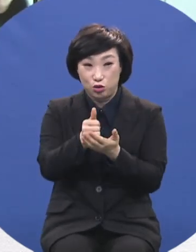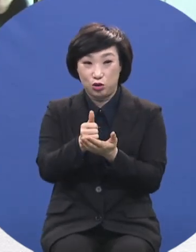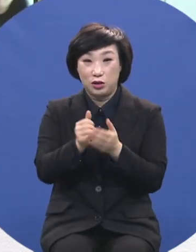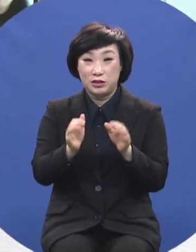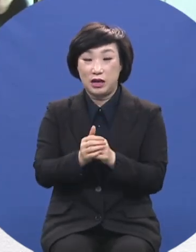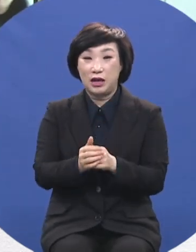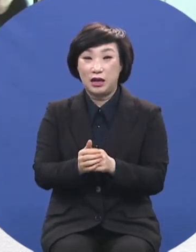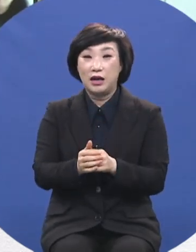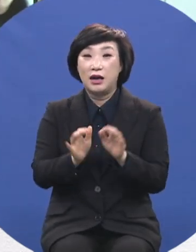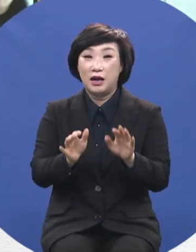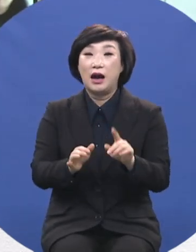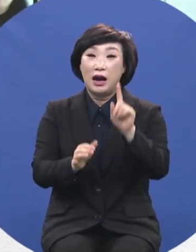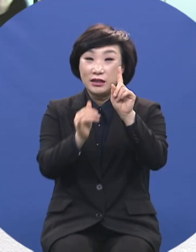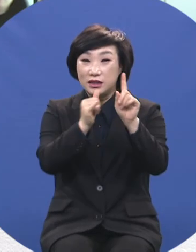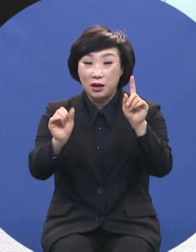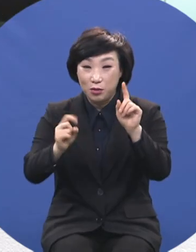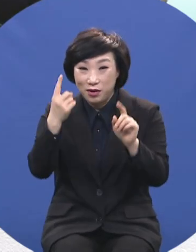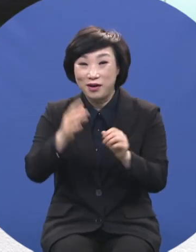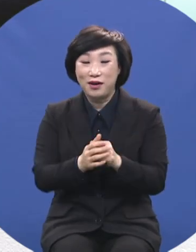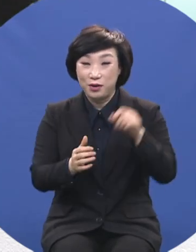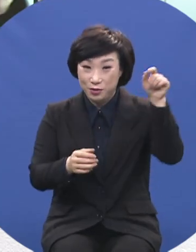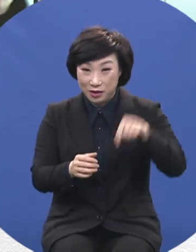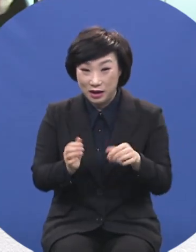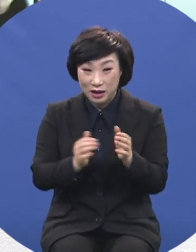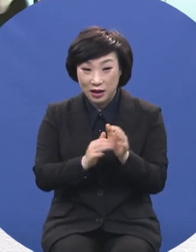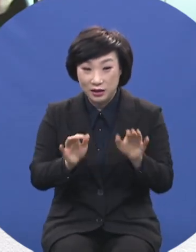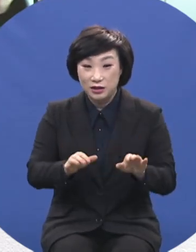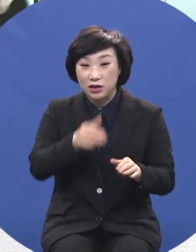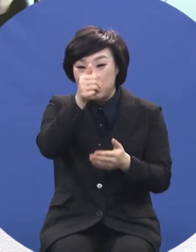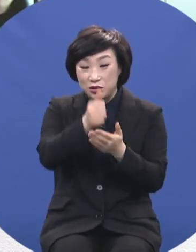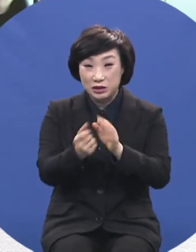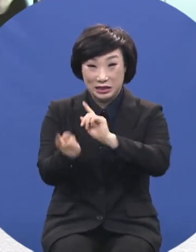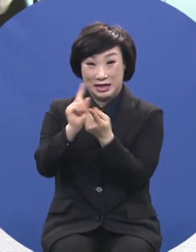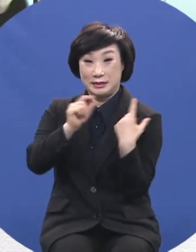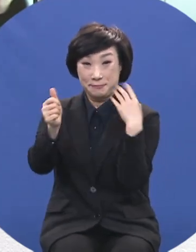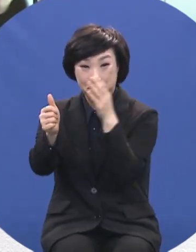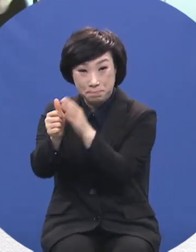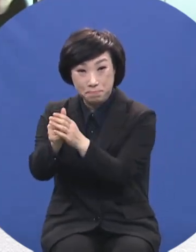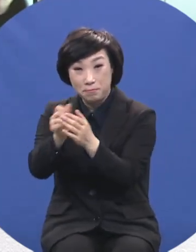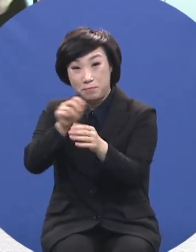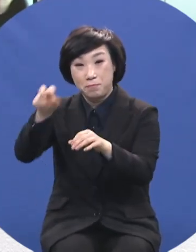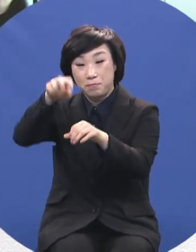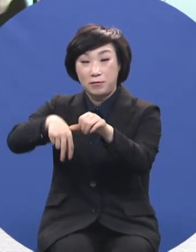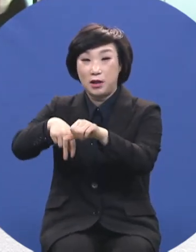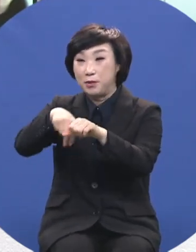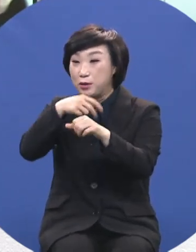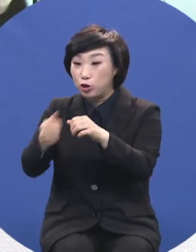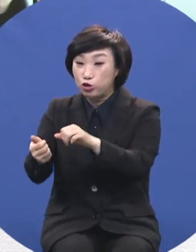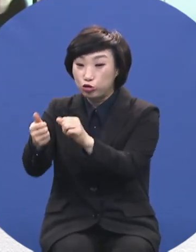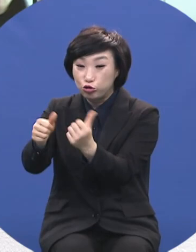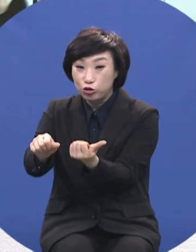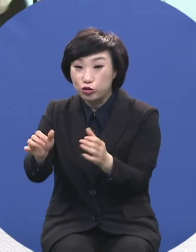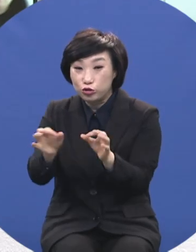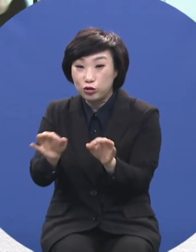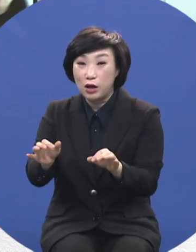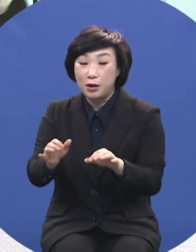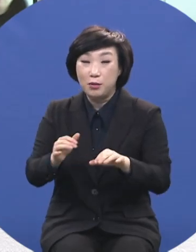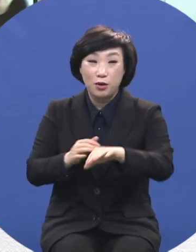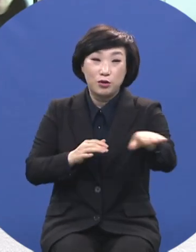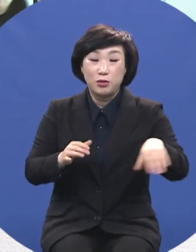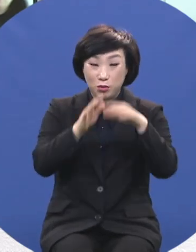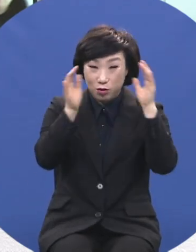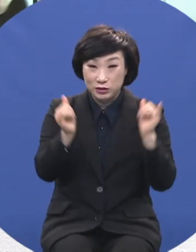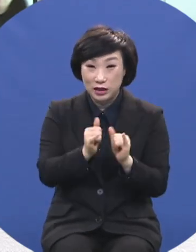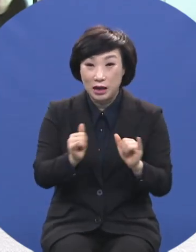한 사람으로부터 왔으니 그 죄를 딱 짊어지고 십자가에 피 흘려 죽으시는 순간에 모든